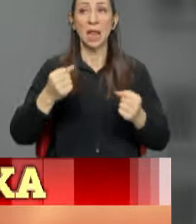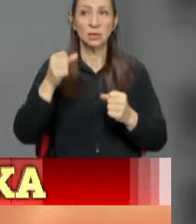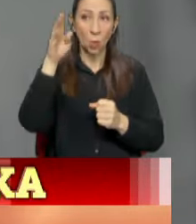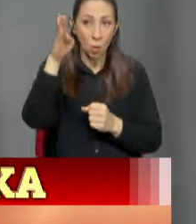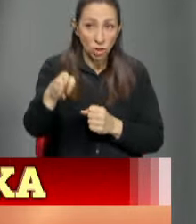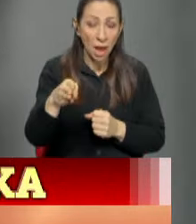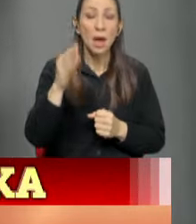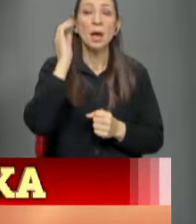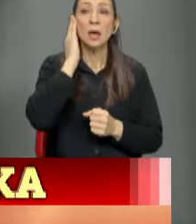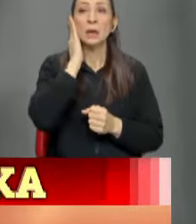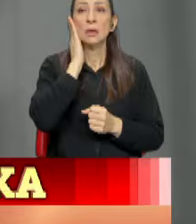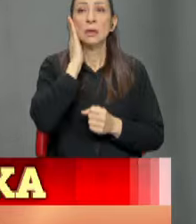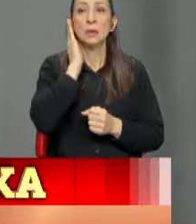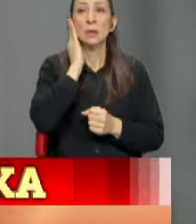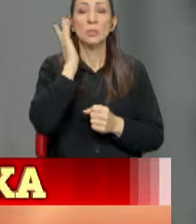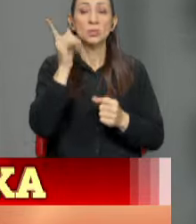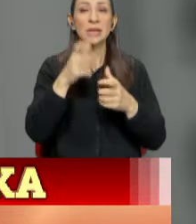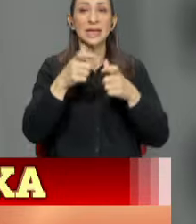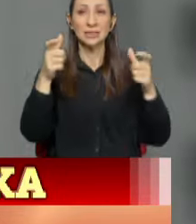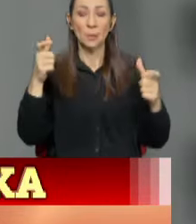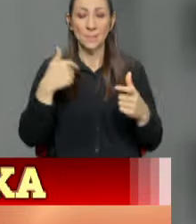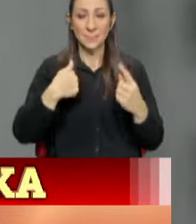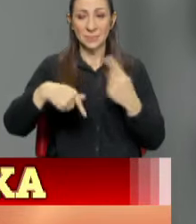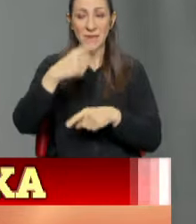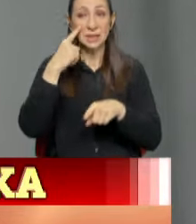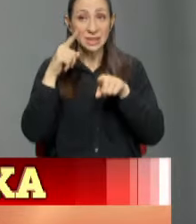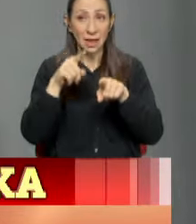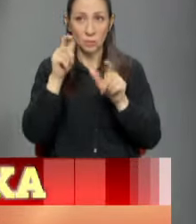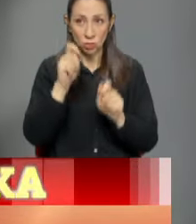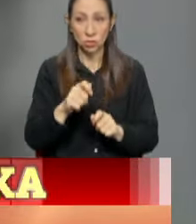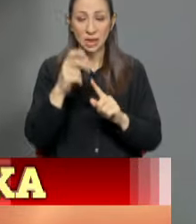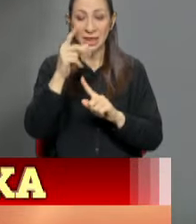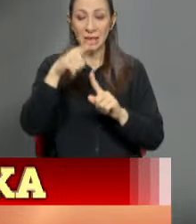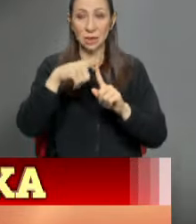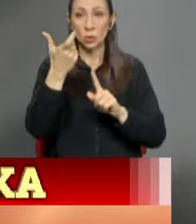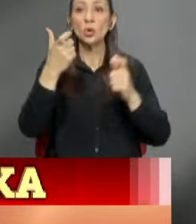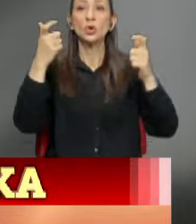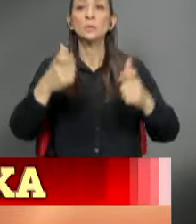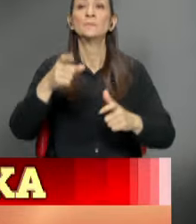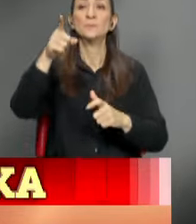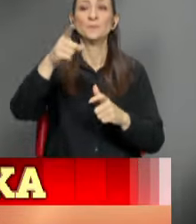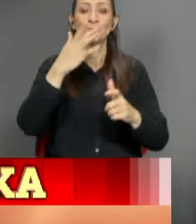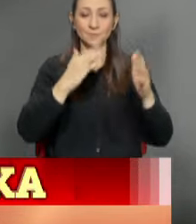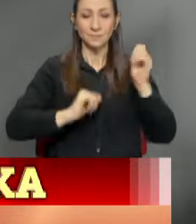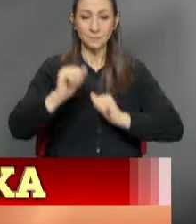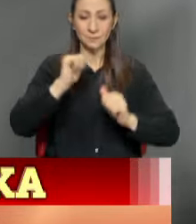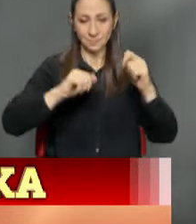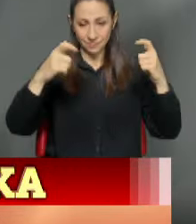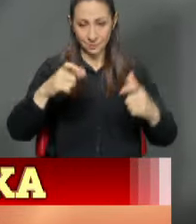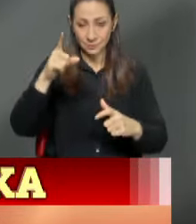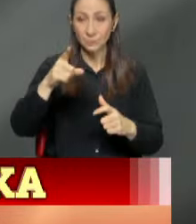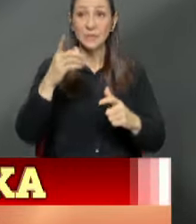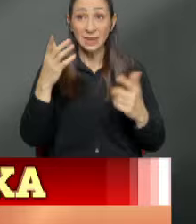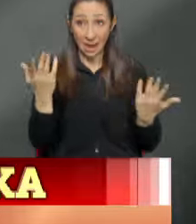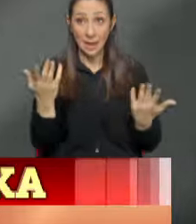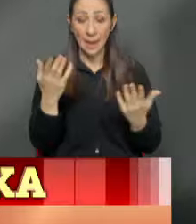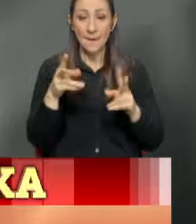orada. Buradaki gelişmeleri bizler de takip ediyoruz. İTÜ yerleşkesinde, İTÜ kampüsünde,